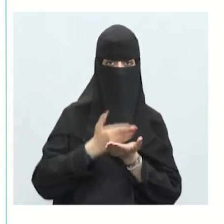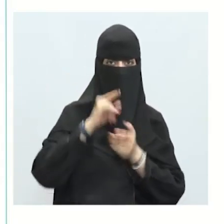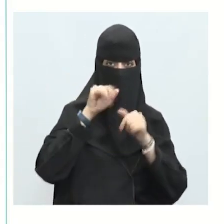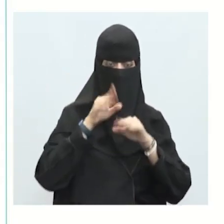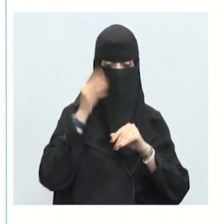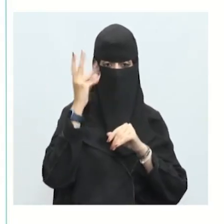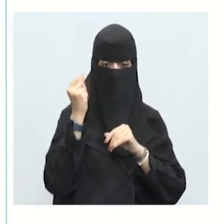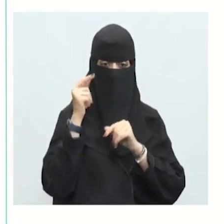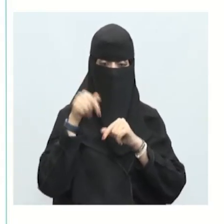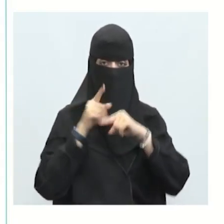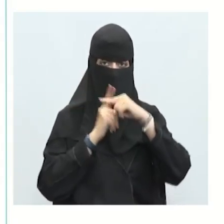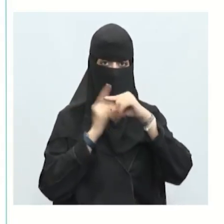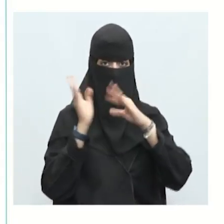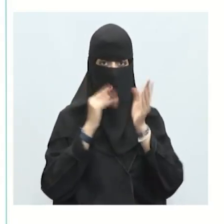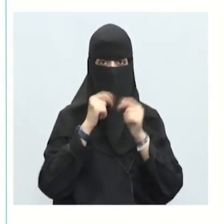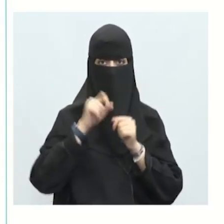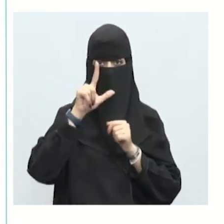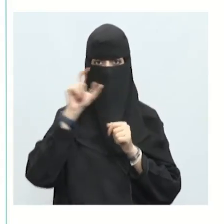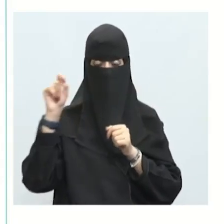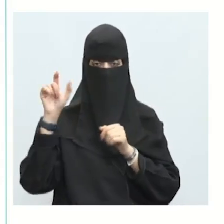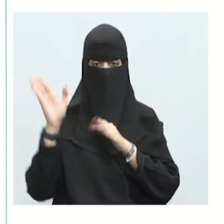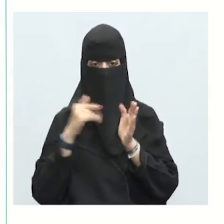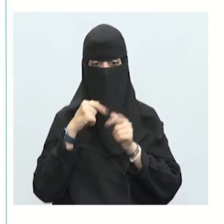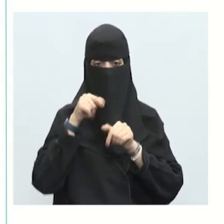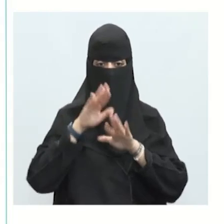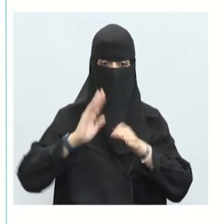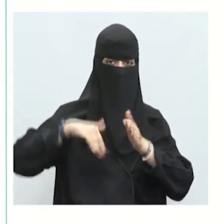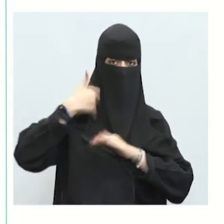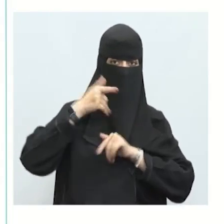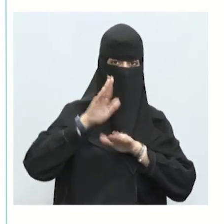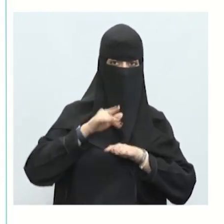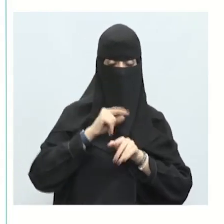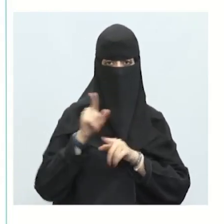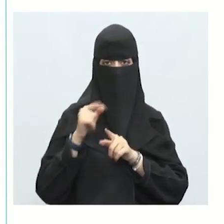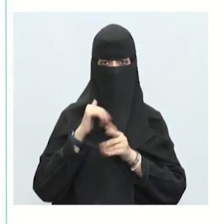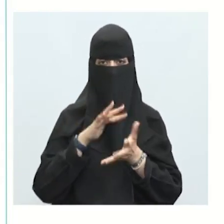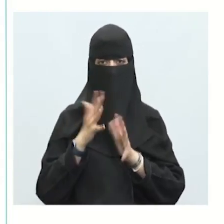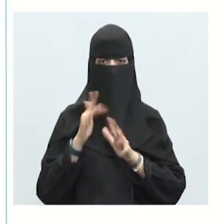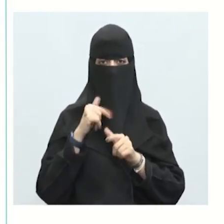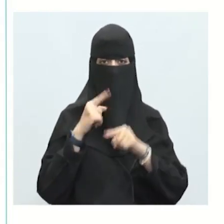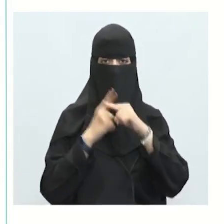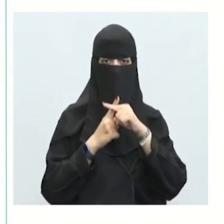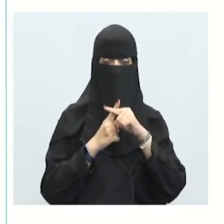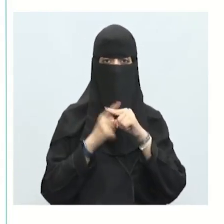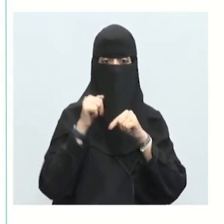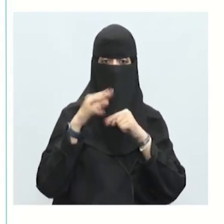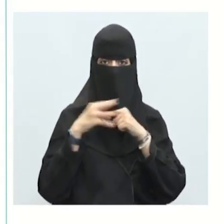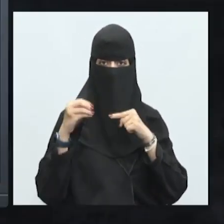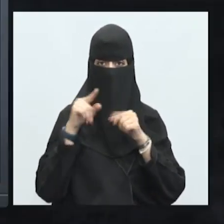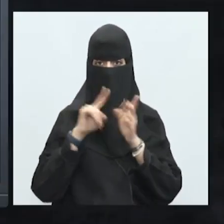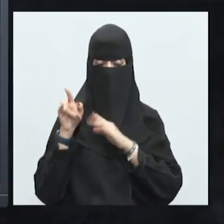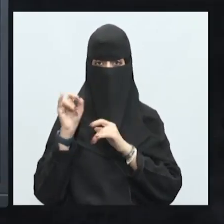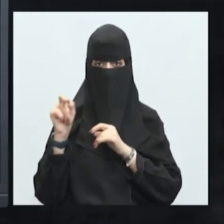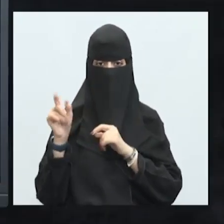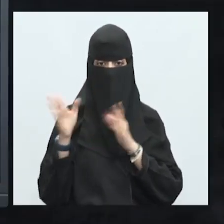الرقم موجب الاف اللي هو والا اذا كان الاكس اصغر من